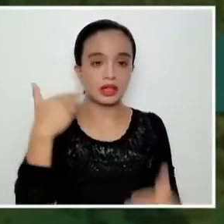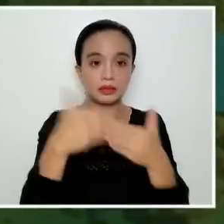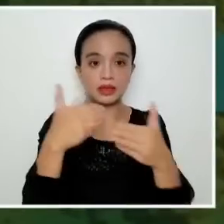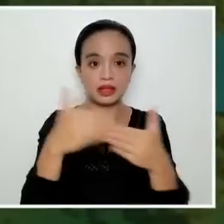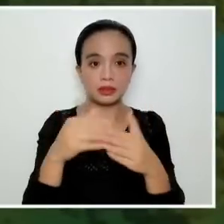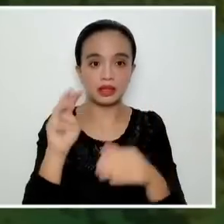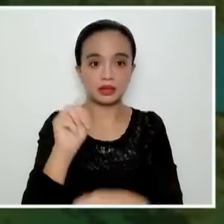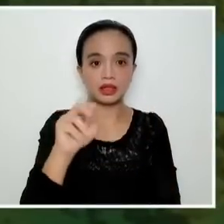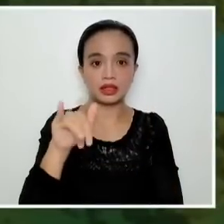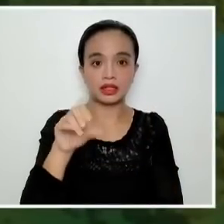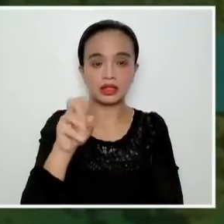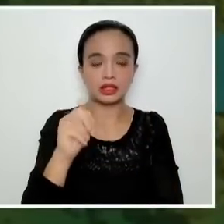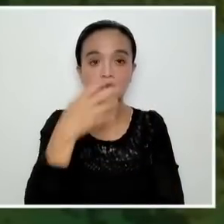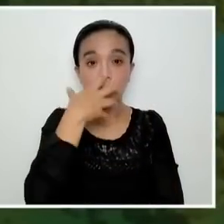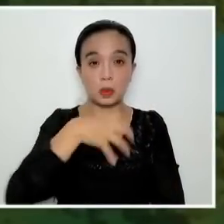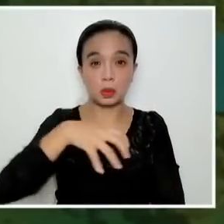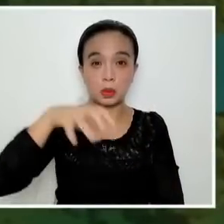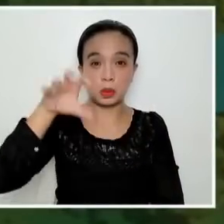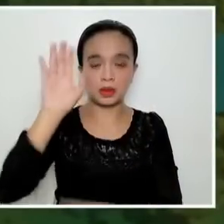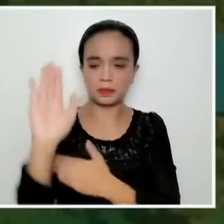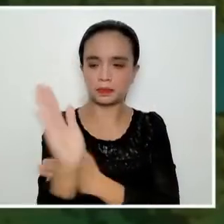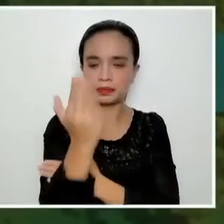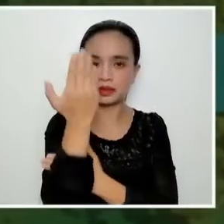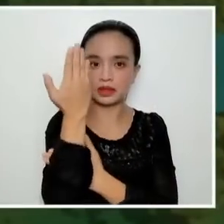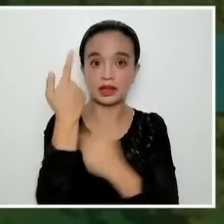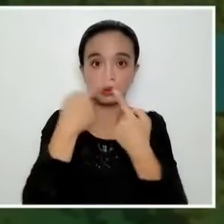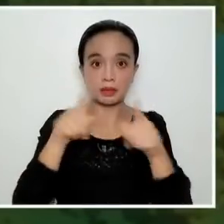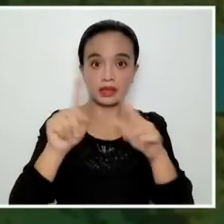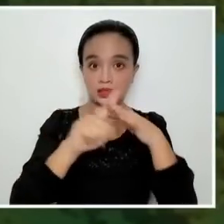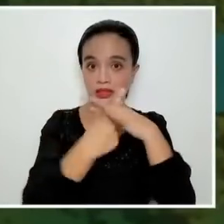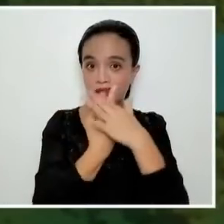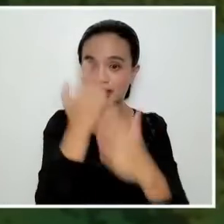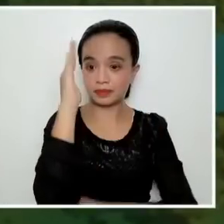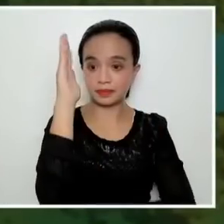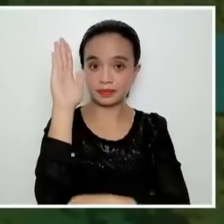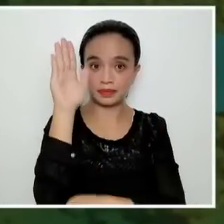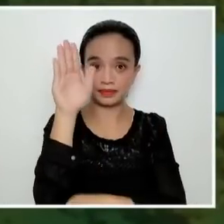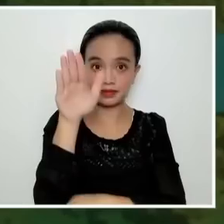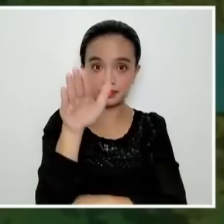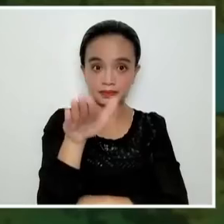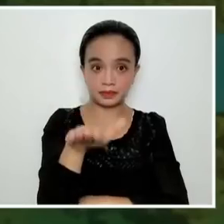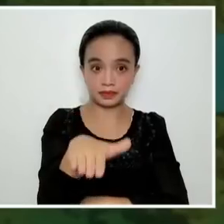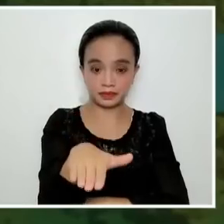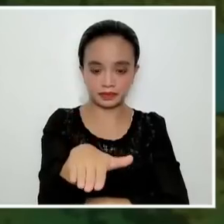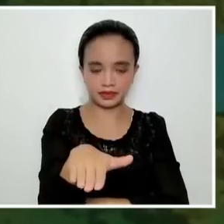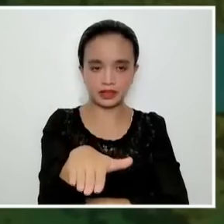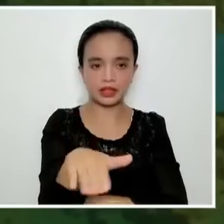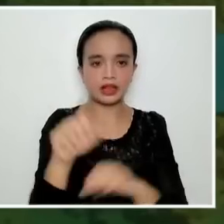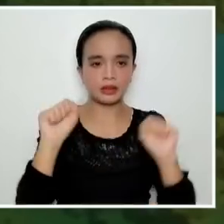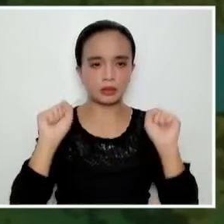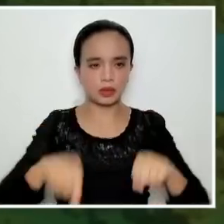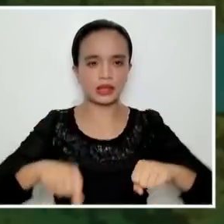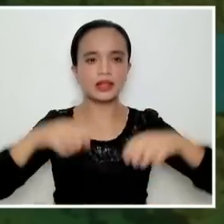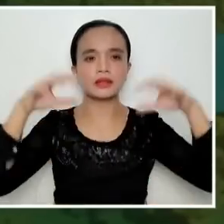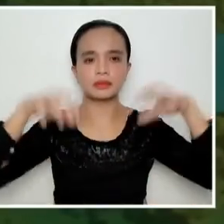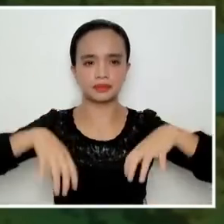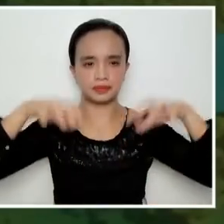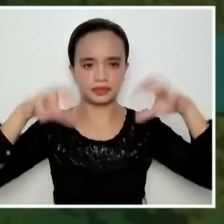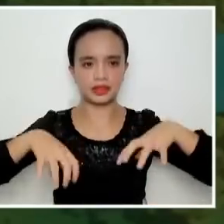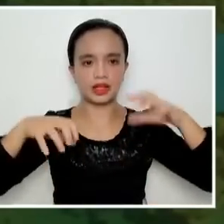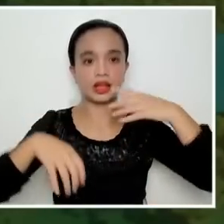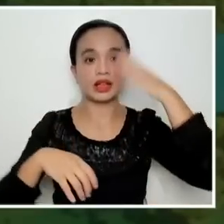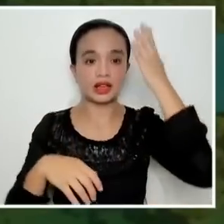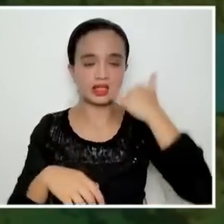Volcano, maaraw po sa umaga pero mula tanghali hanggang dapit hapon, mataas po ang tsansa ng pag-ulan dahil